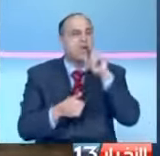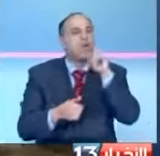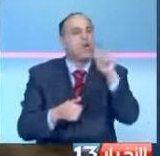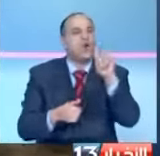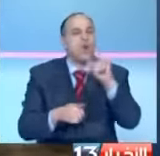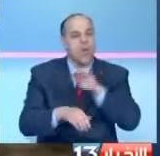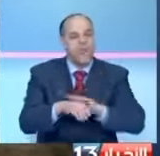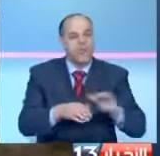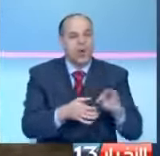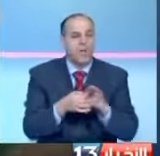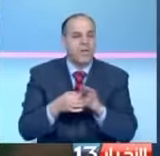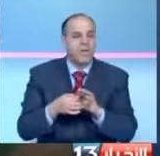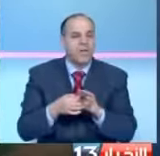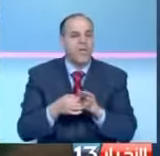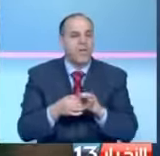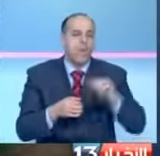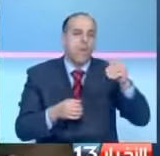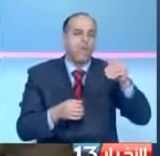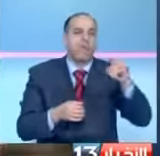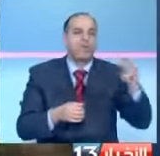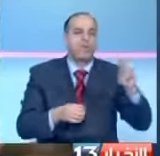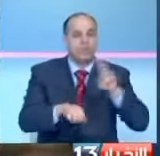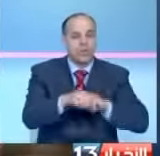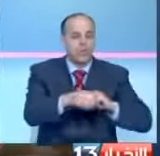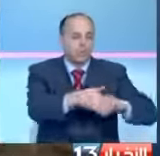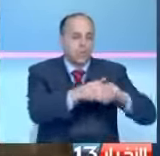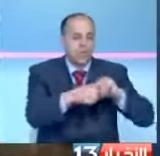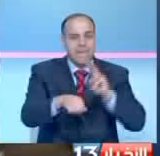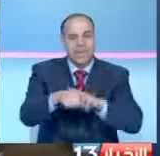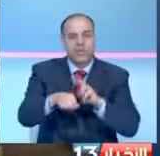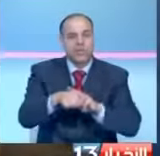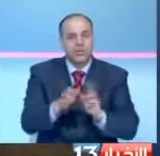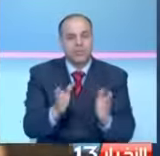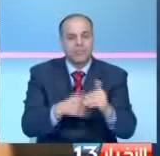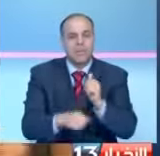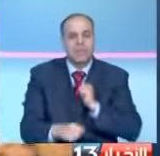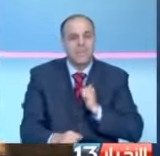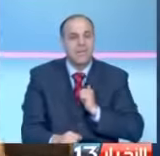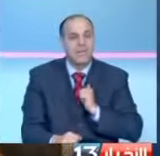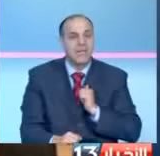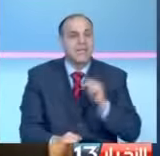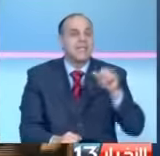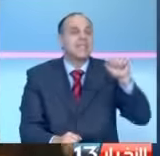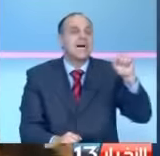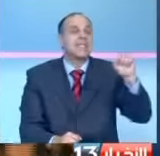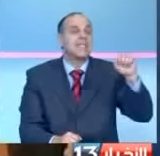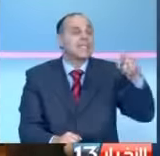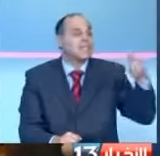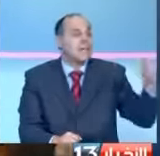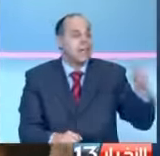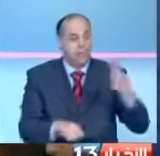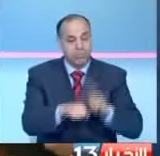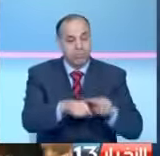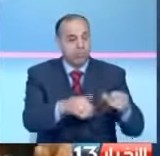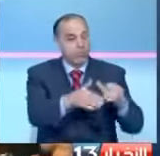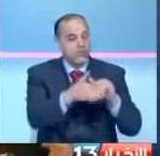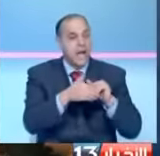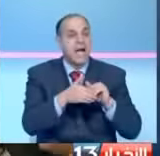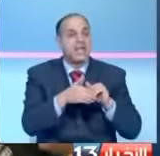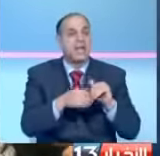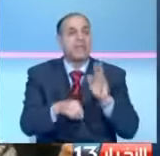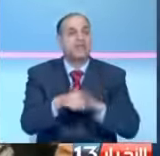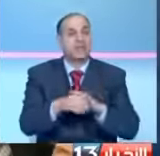الوظيفة العمومية، محمد علي البغديري أمين عام مساعد مسؤول عن القطاع الخاص، صلاح الدين السالمي أمين عام مساعد مسؤول